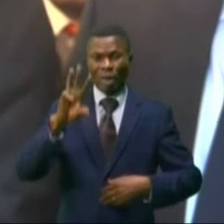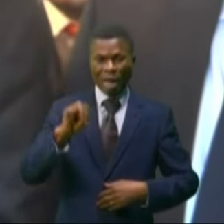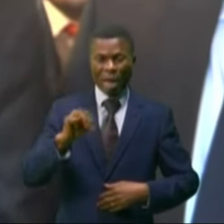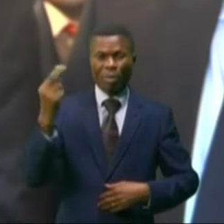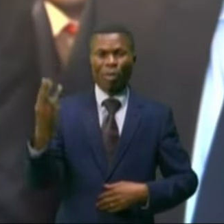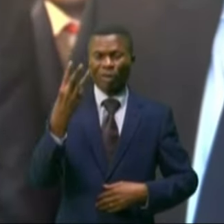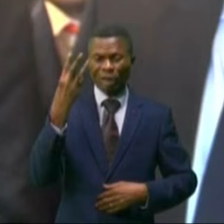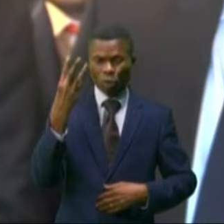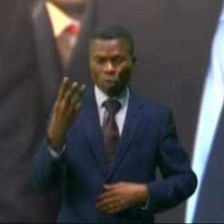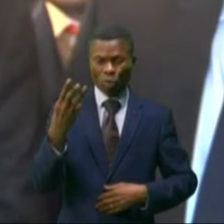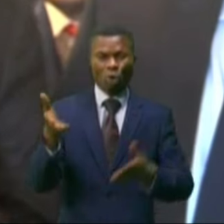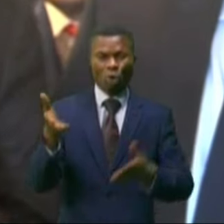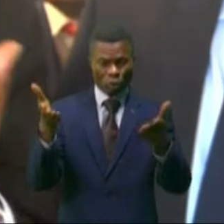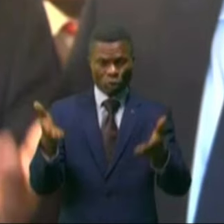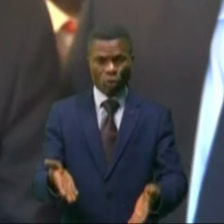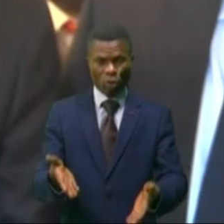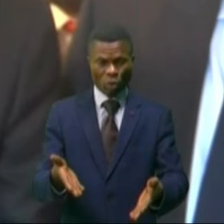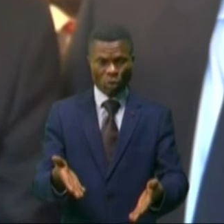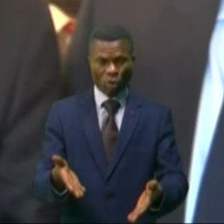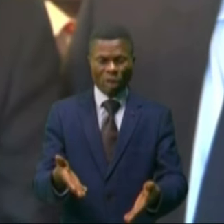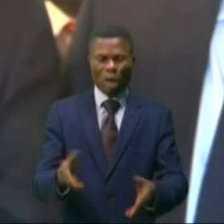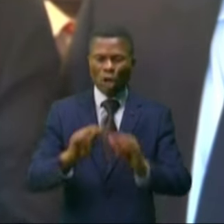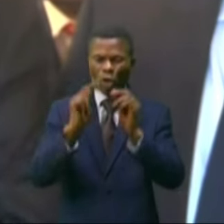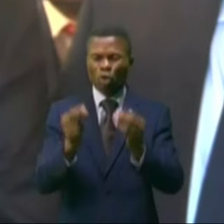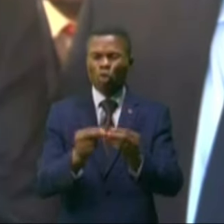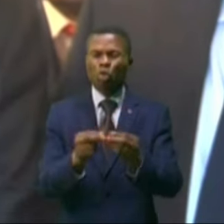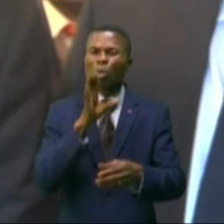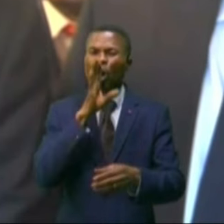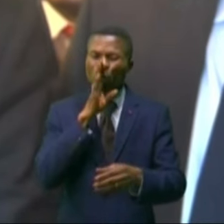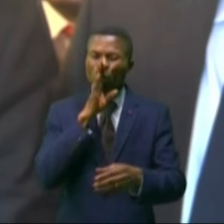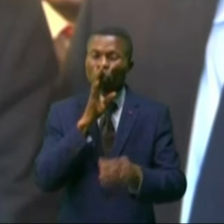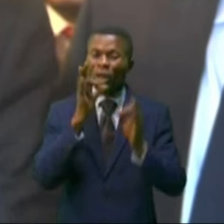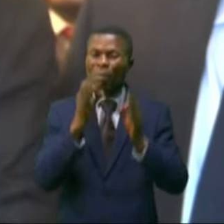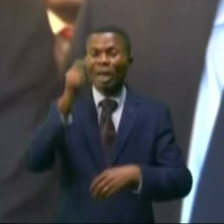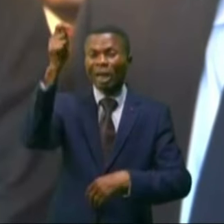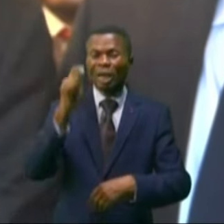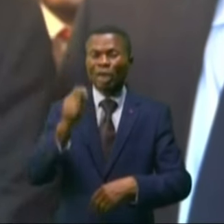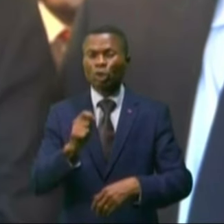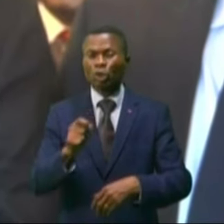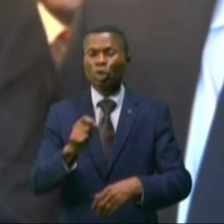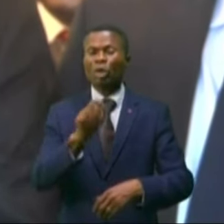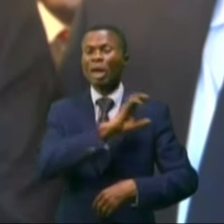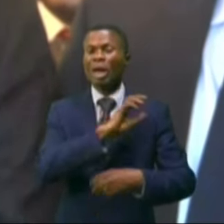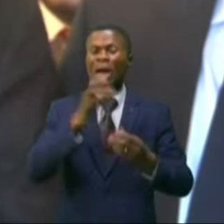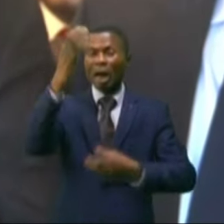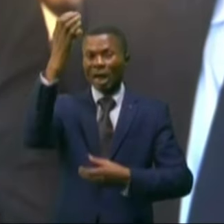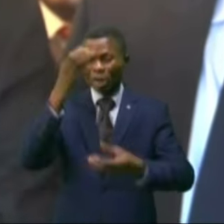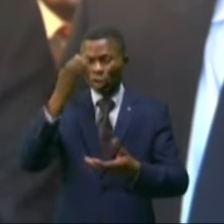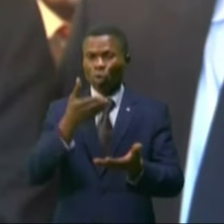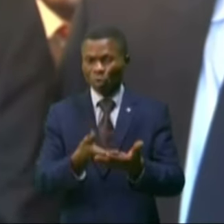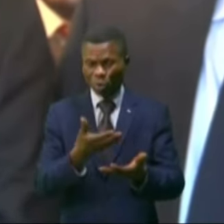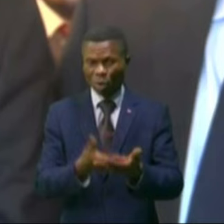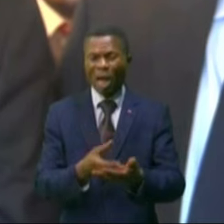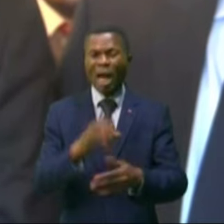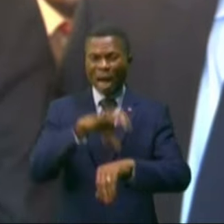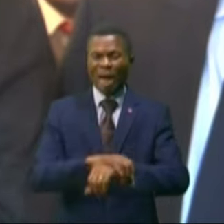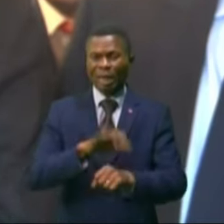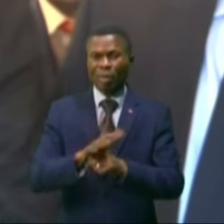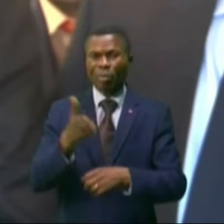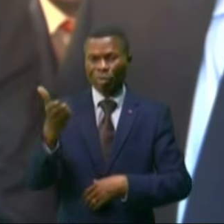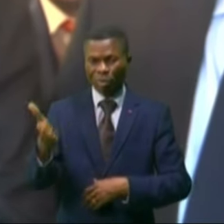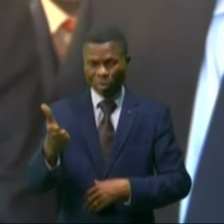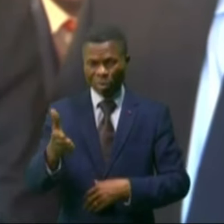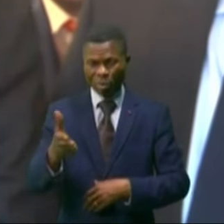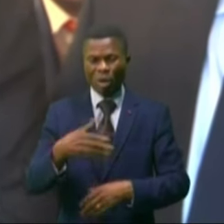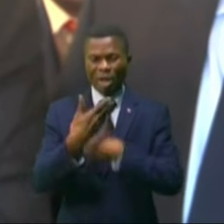finalement ne sont que des supplétifs et que les officiers rwandais cités comme tels dans le rapport ont fini